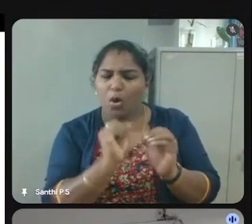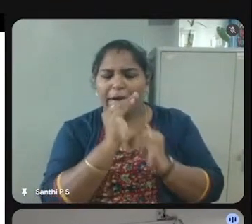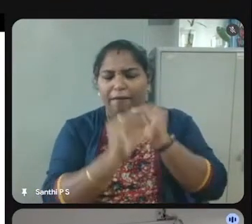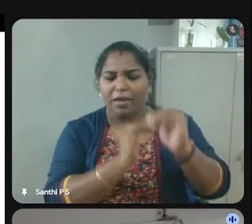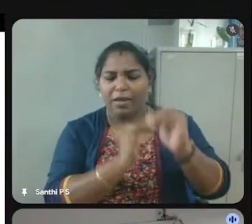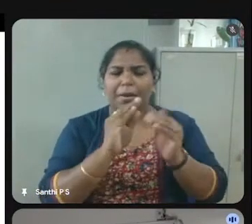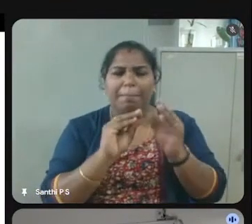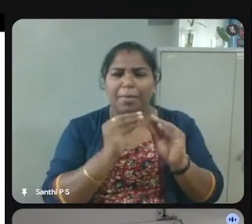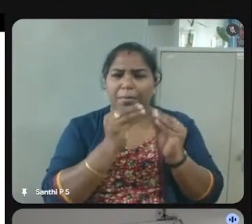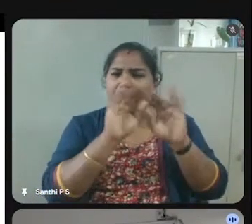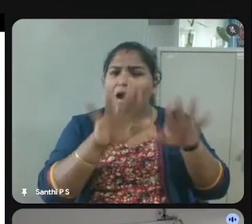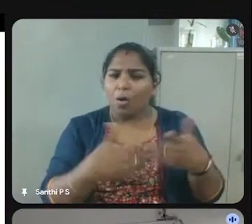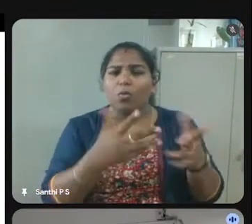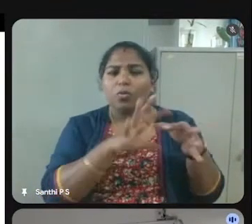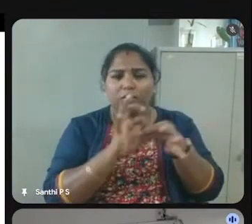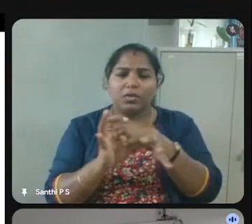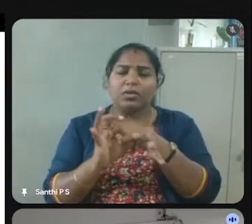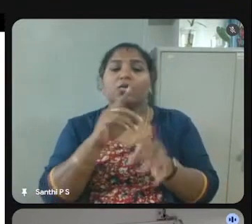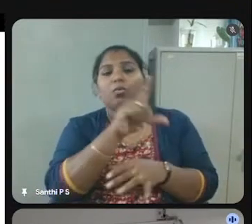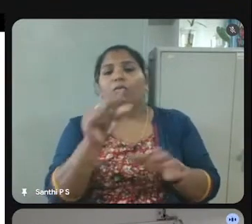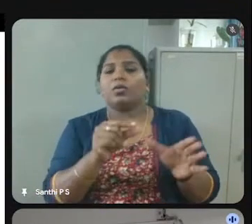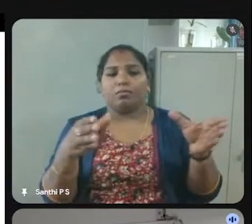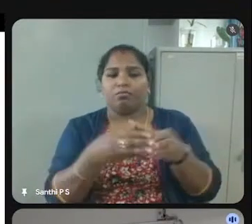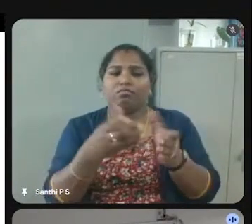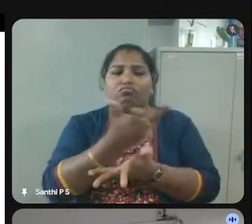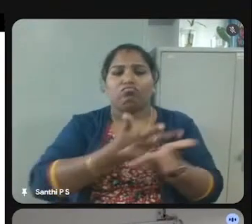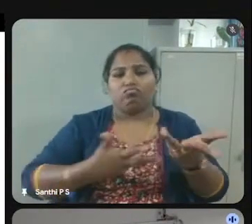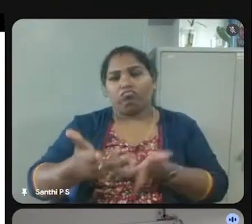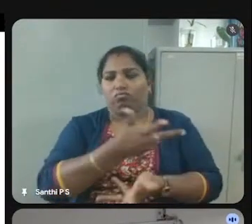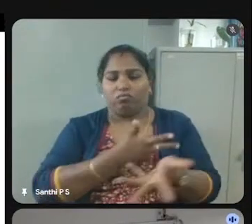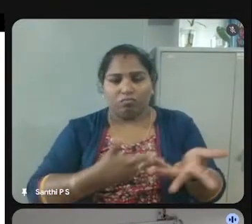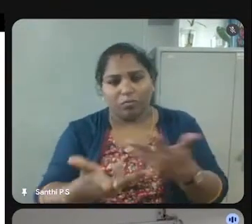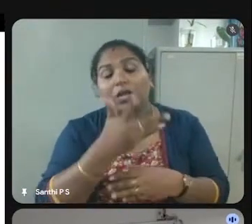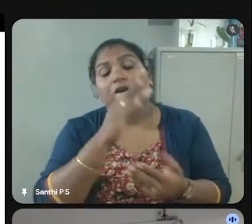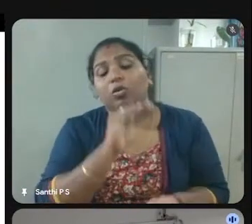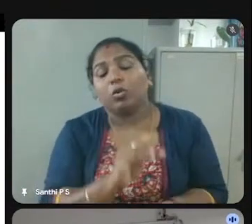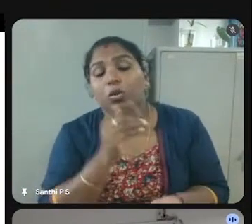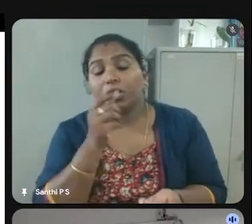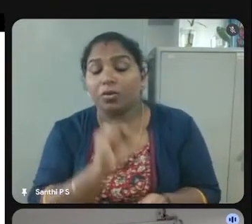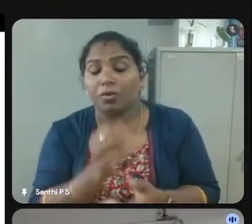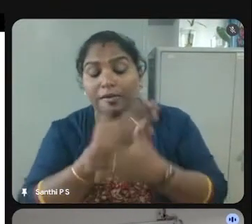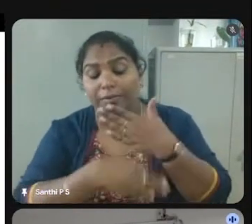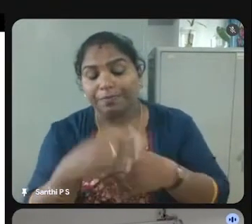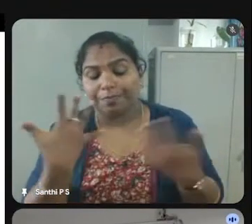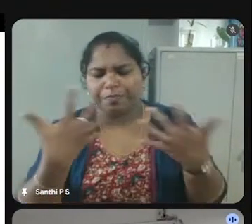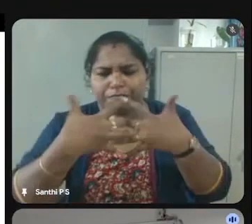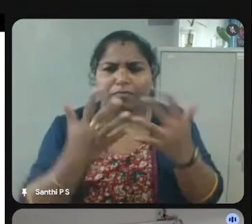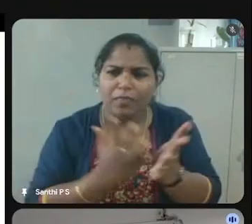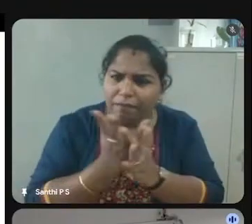അങ്ങനെയുള്ള ഗ്രൂപ്പ്സിൽ നിങ്ങൾ സഹകരിക്കുകയാണെന്നുണ്ടെങ്കിൽ കൂടുതൽ നിങ്ങൾക്ക് ഈ പറഞ്ഞ പോലെ കുട്ടിയുടെ ഡിസബിലിറ്റി സ്പെസിഫിക് ആയിട്ടുള്ള കാര്യങ്ങളിൽ